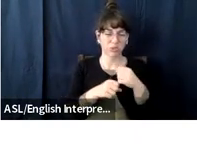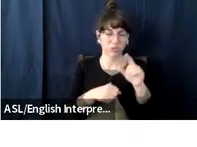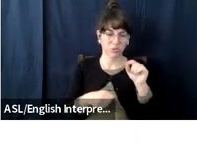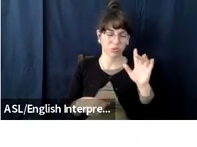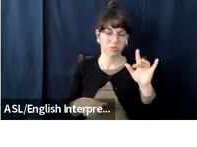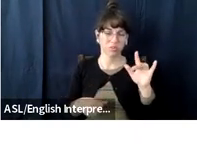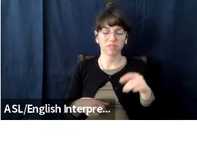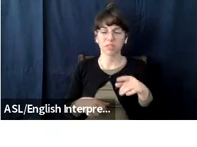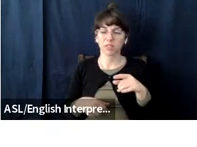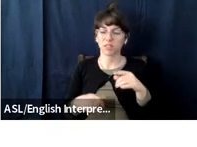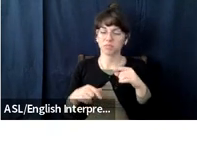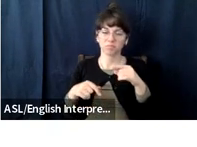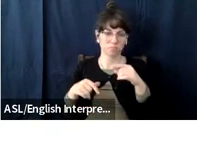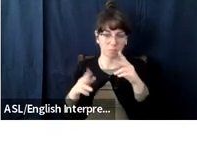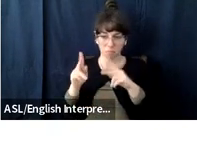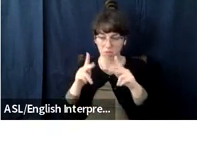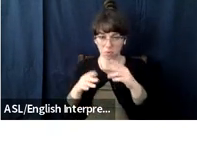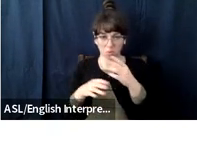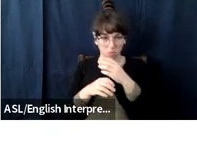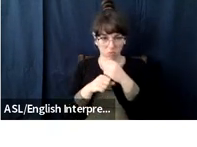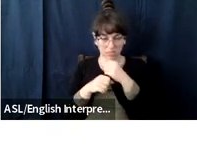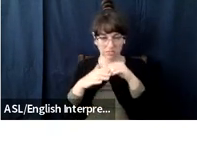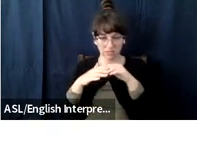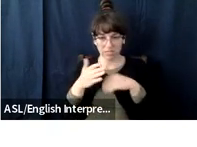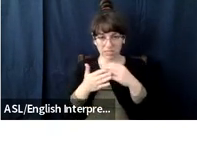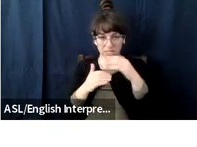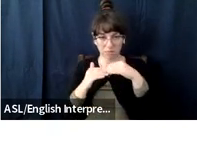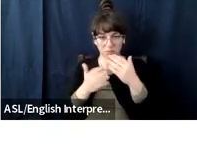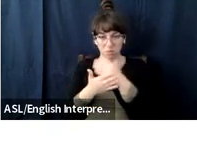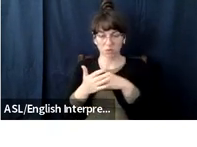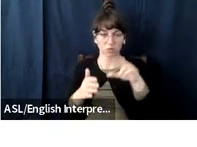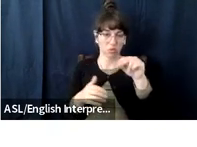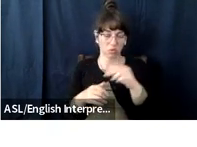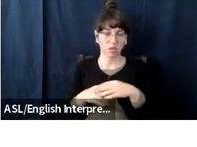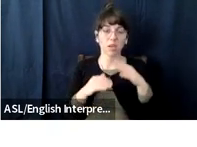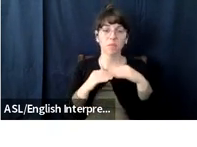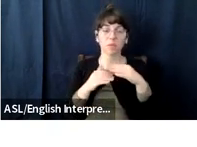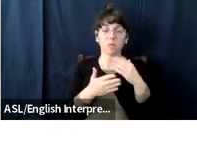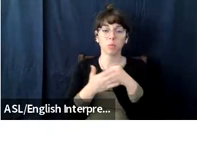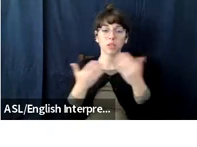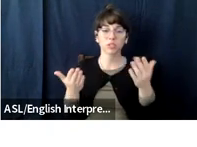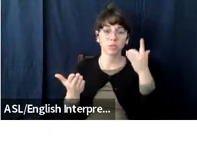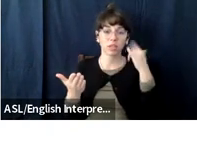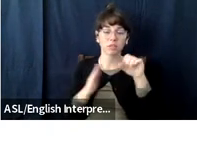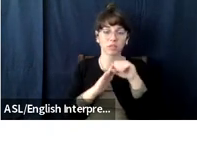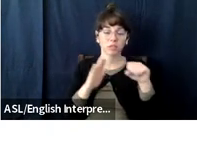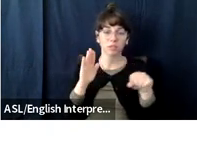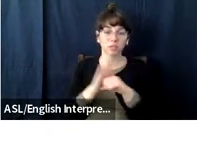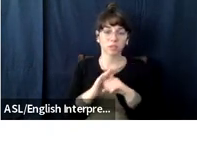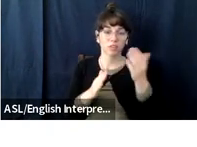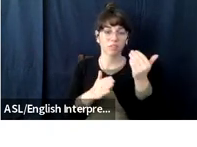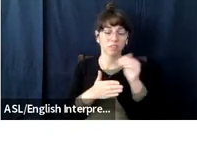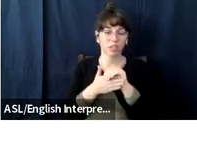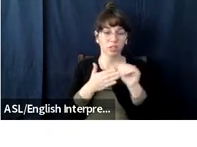than minimum wage. And minimum wage in California is currently $15 an hour for companies,